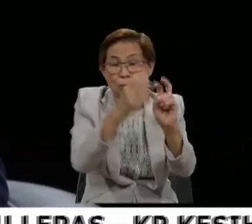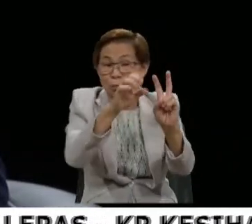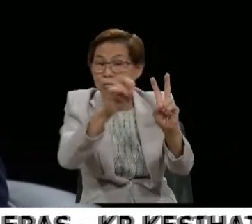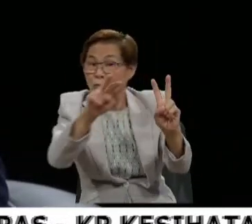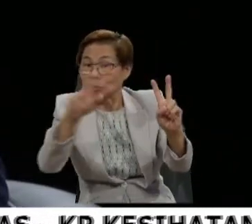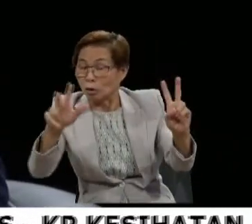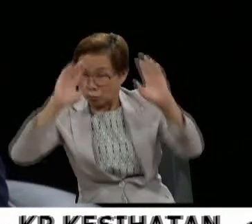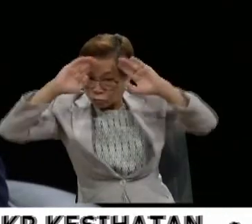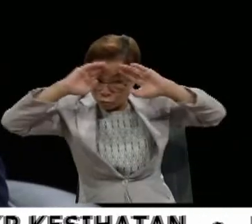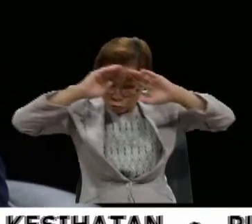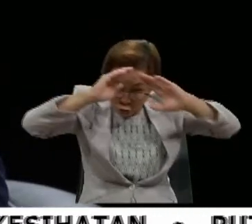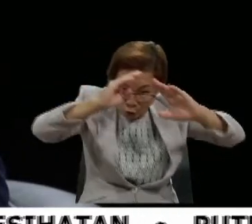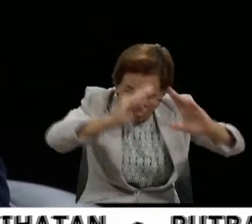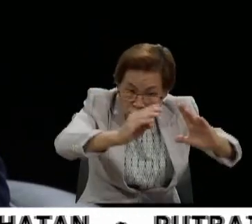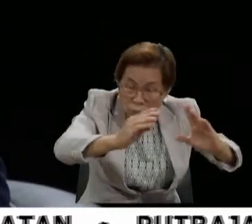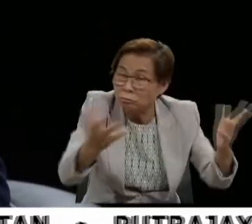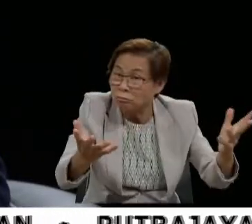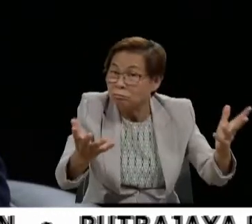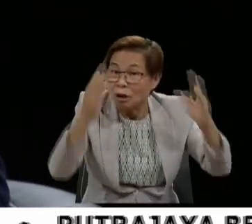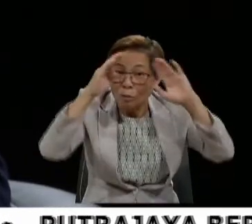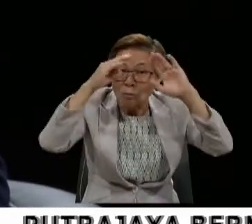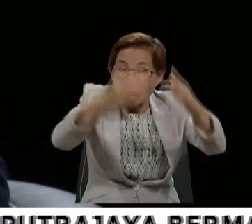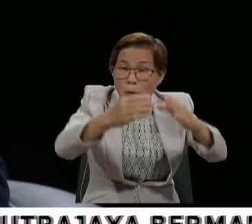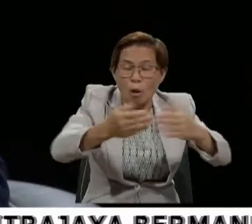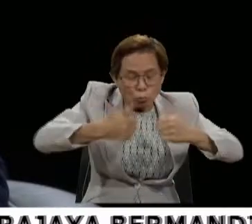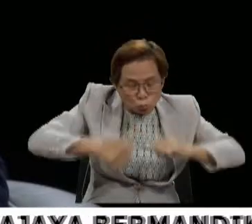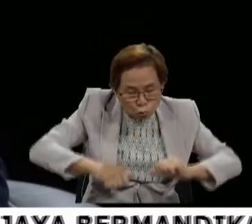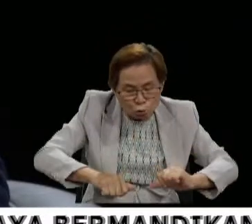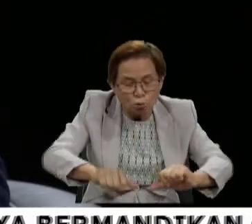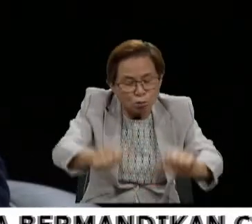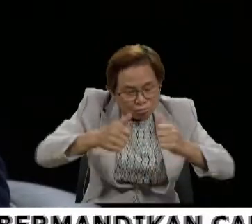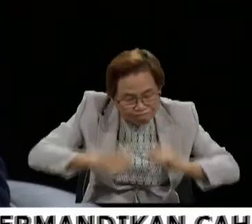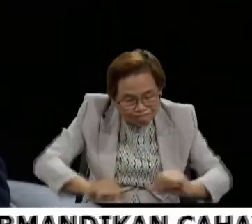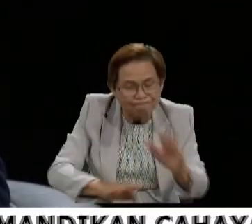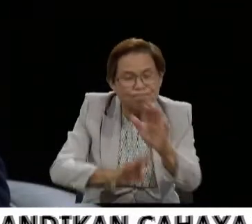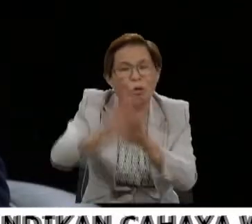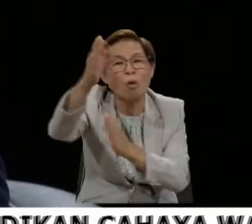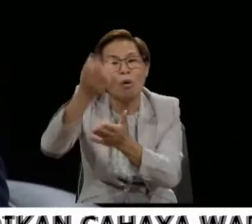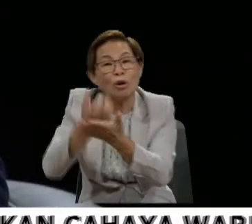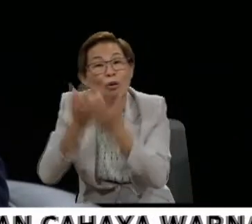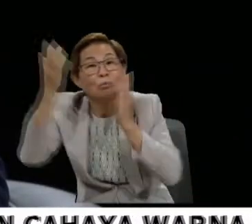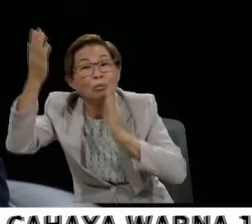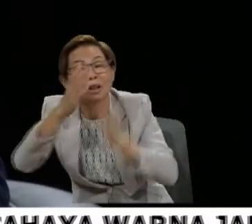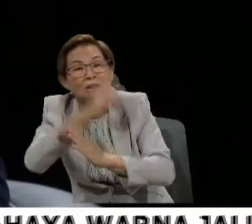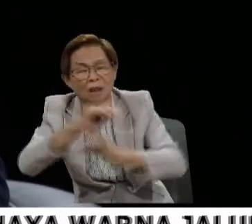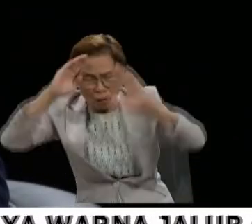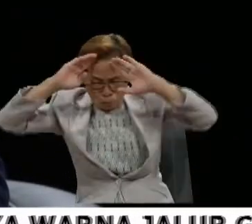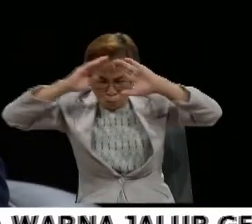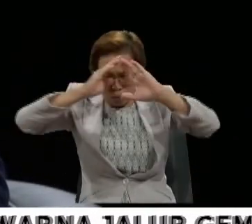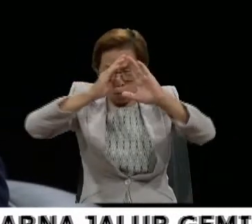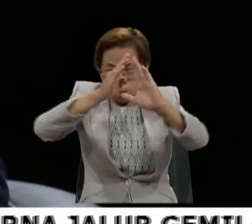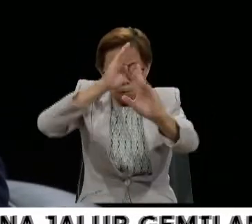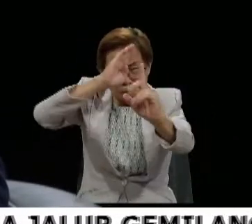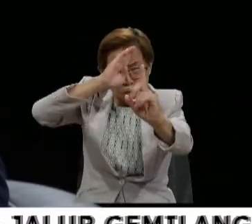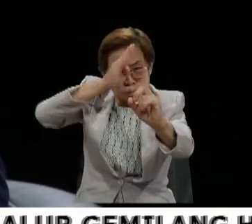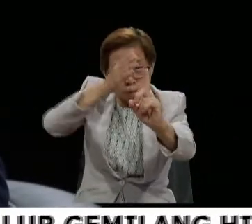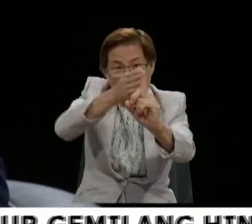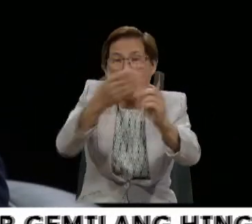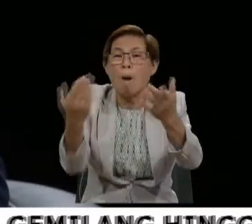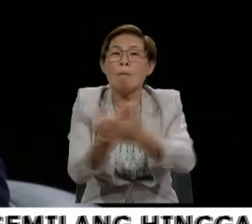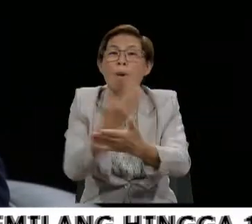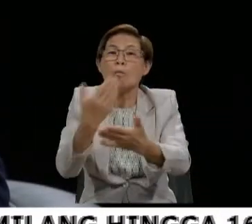fokusnya memang apa Nak meneruskan momentum pemulihan ekonomi kita dan memberi penekanan kepada